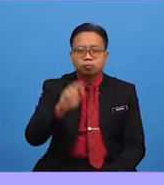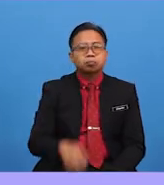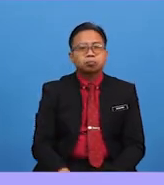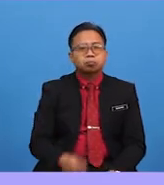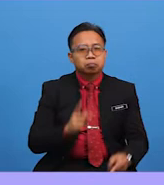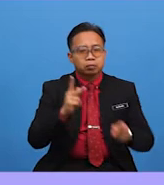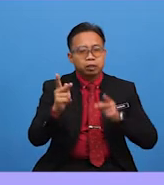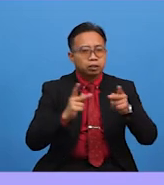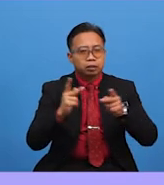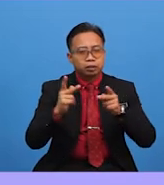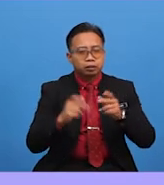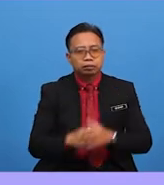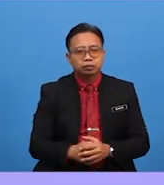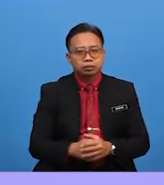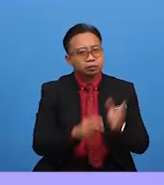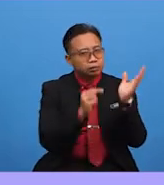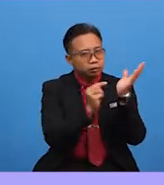kereta,